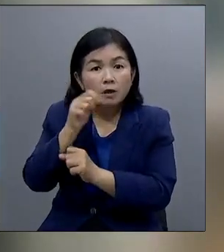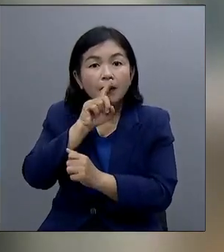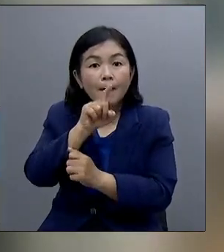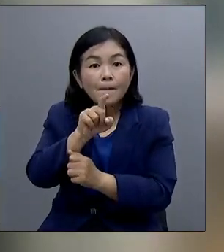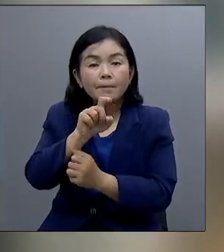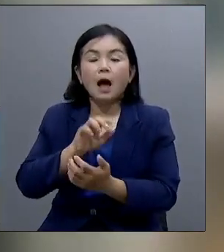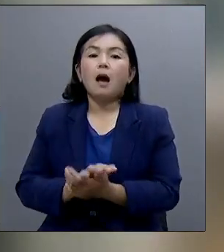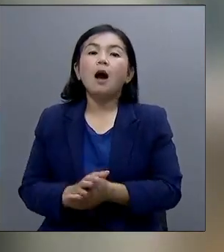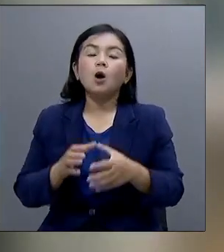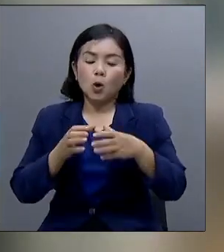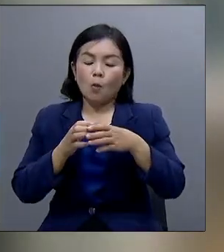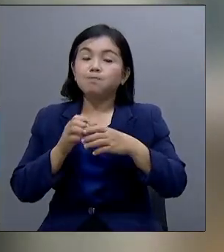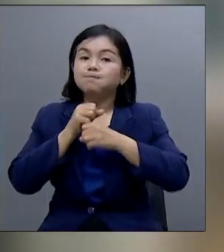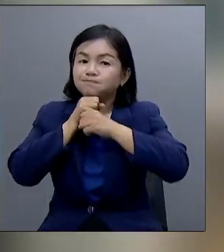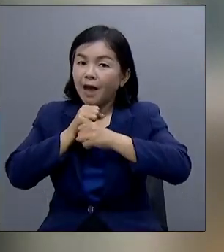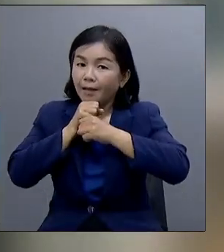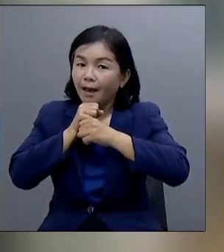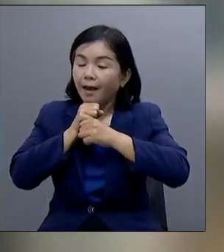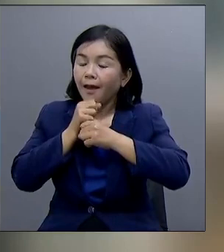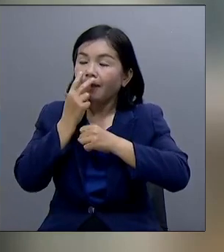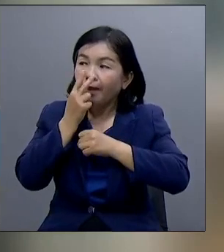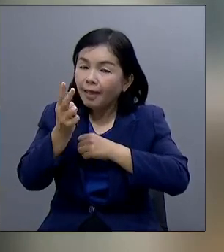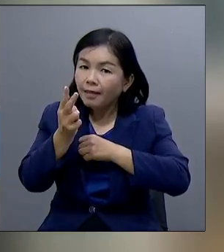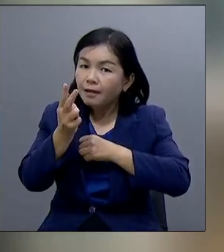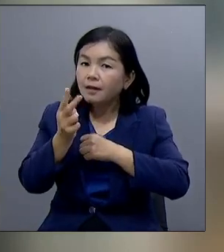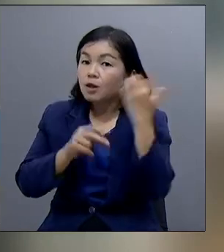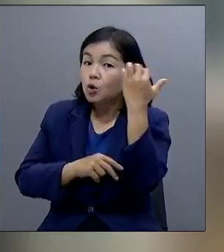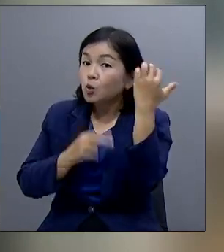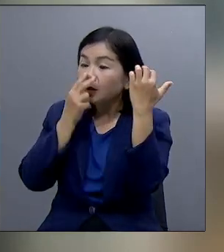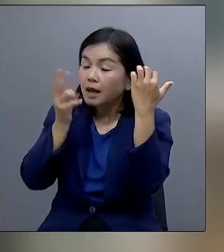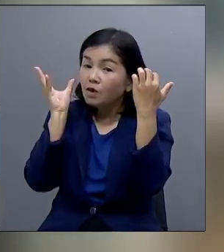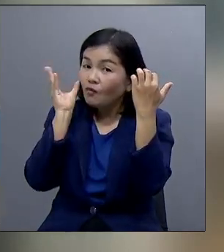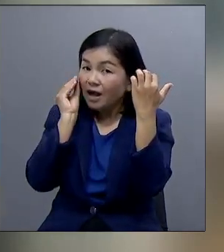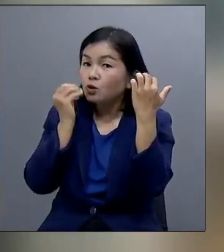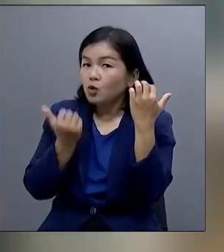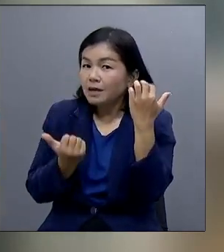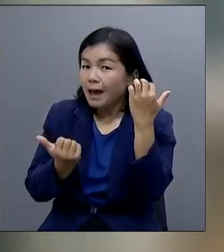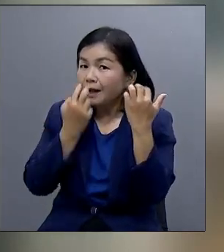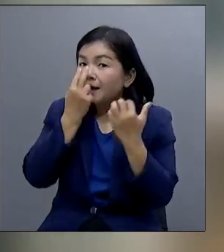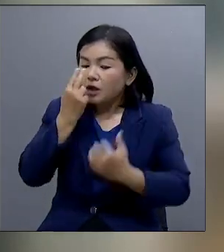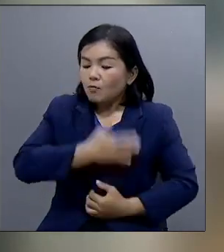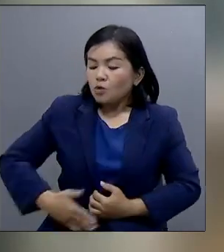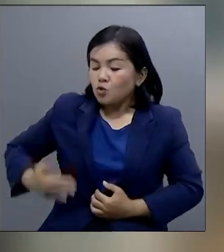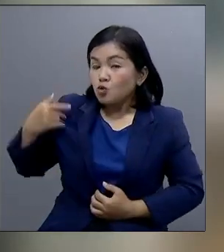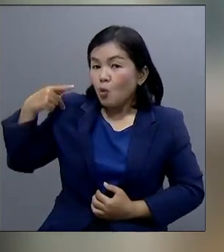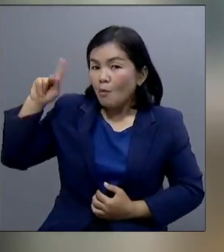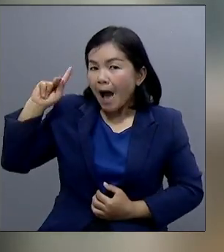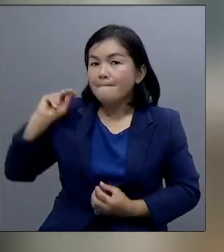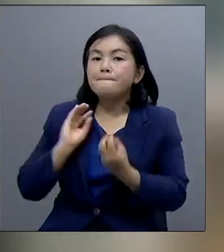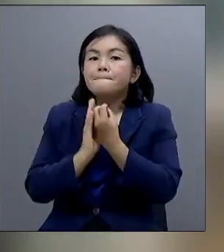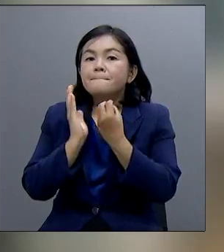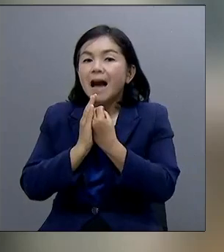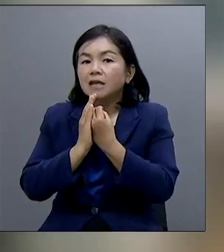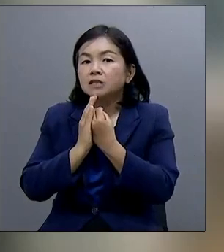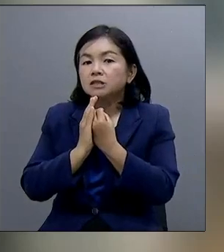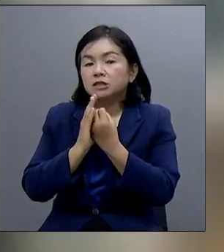ผู้สูงอายุนะครับหรือว่าทุกท่านประชาชนที่รับฟังอยู่นะครับถ้าจะทานวาซาบินะครับเพื่อผลประโยชน์ต่อสุขภาพเนี่ยนะครับก็สามารถทานได้นะ